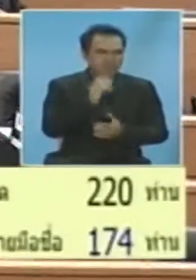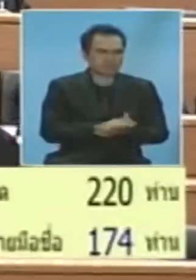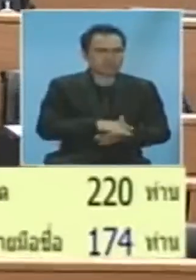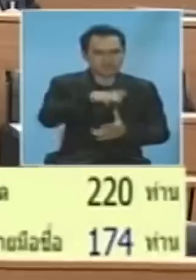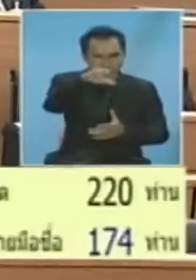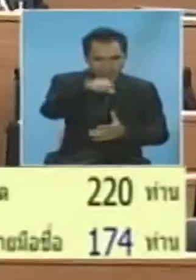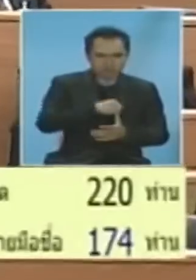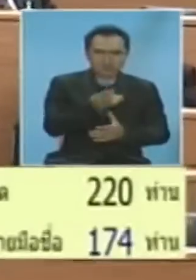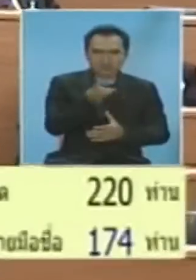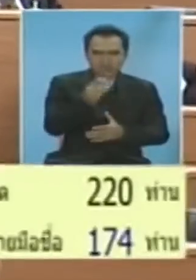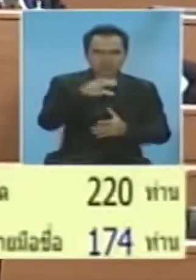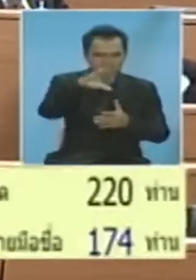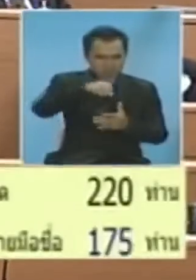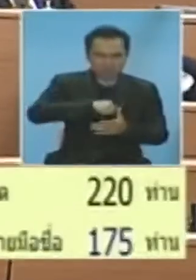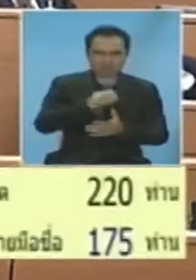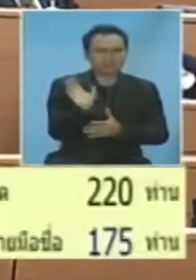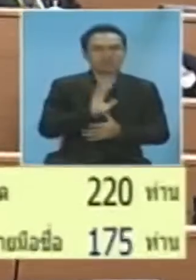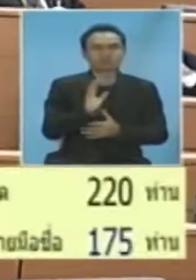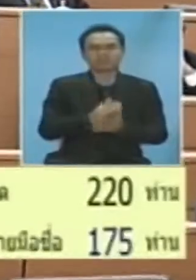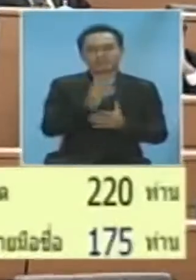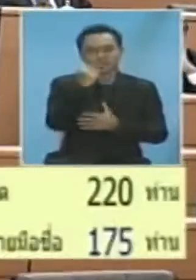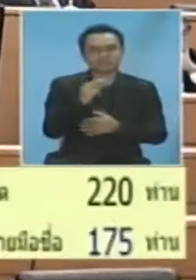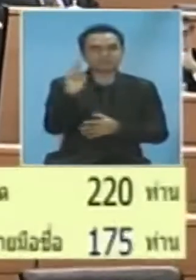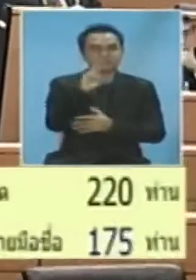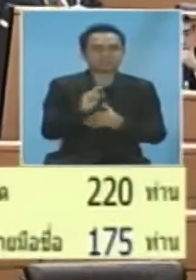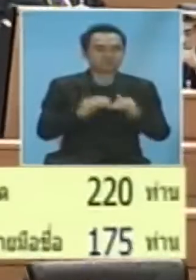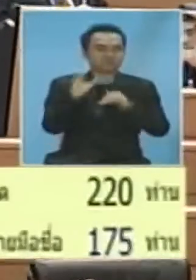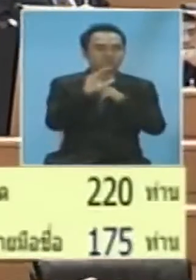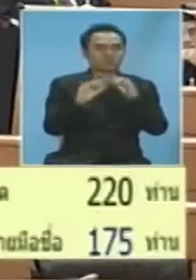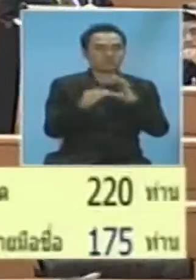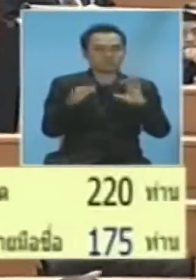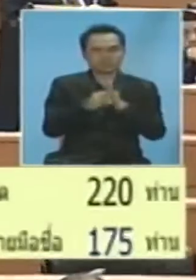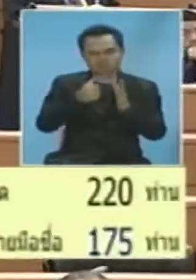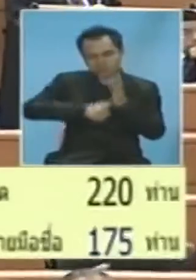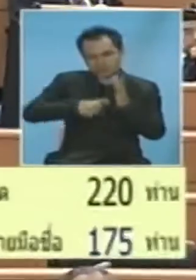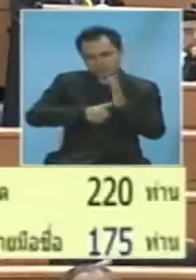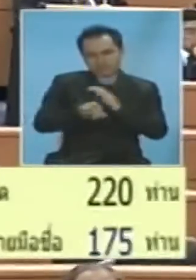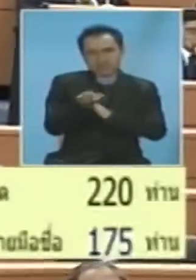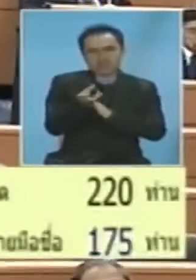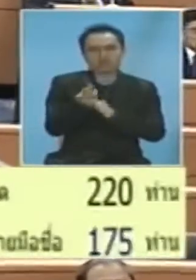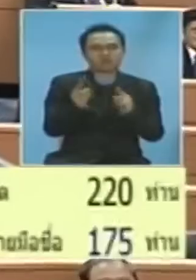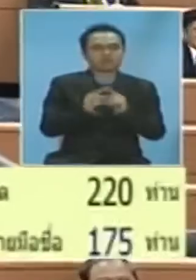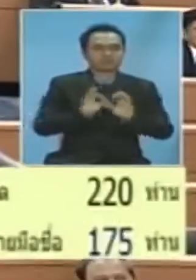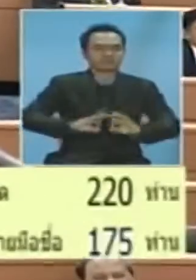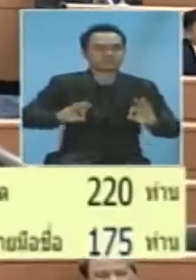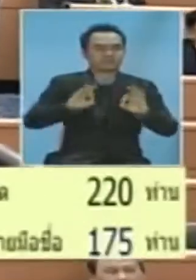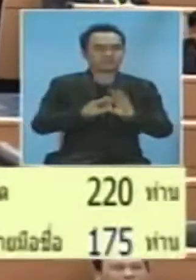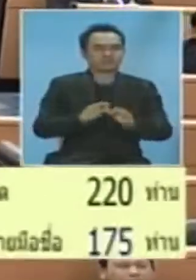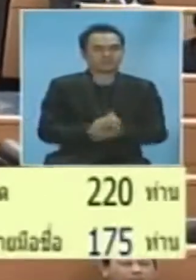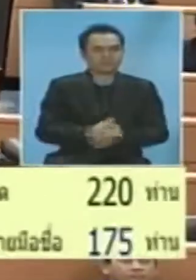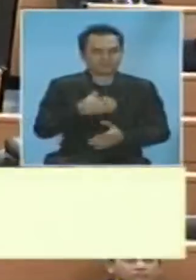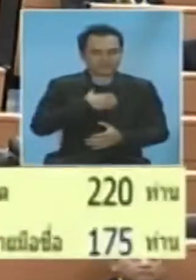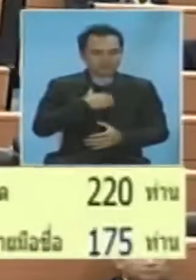าแต่ที่ยังคงใช้ว่าโครงการรับจำนำทั้งนี้ก็เพื่อที่จะไม่